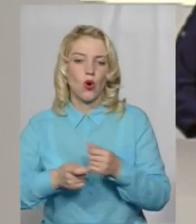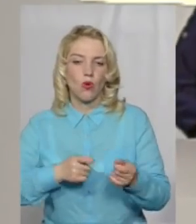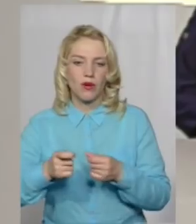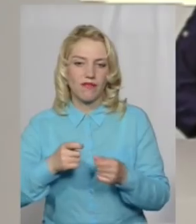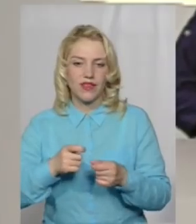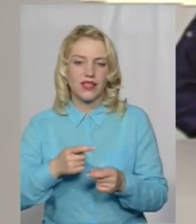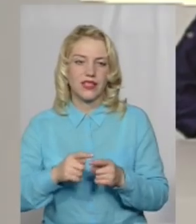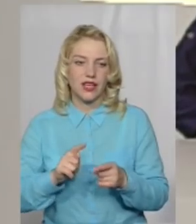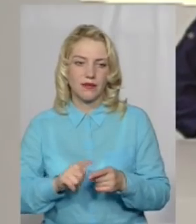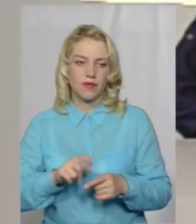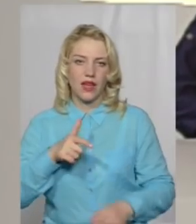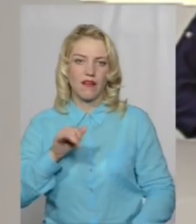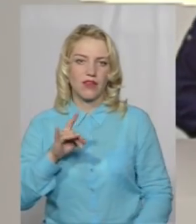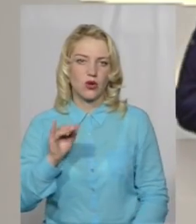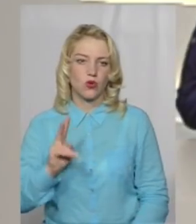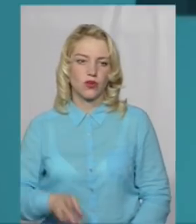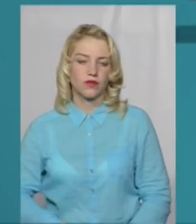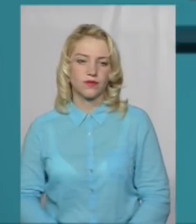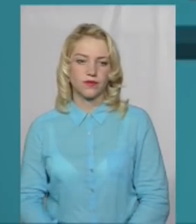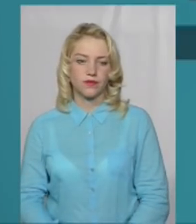мисливського господарства Людмила Гаврилюк.